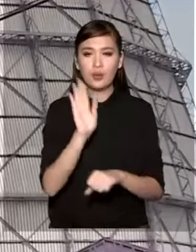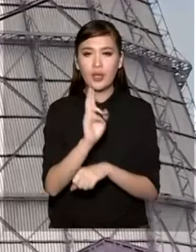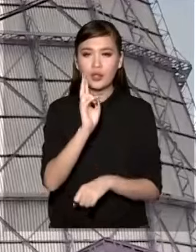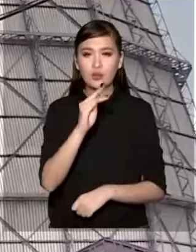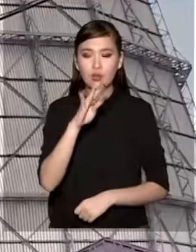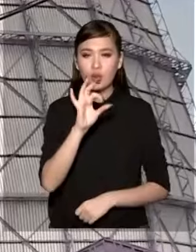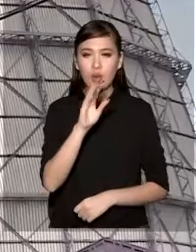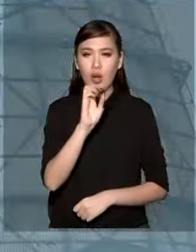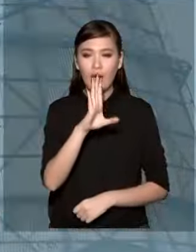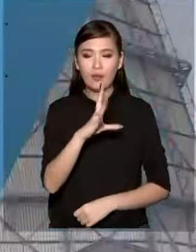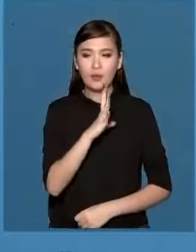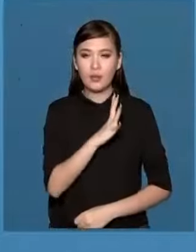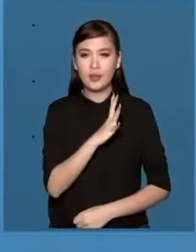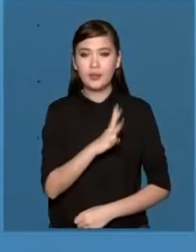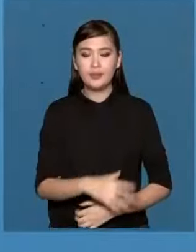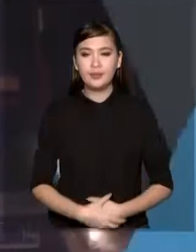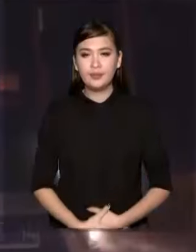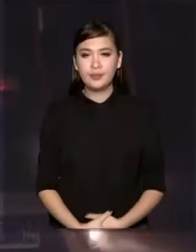Касым-Жомарт Токаев.